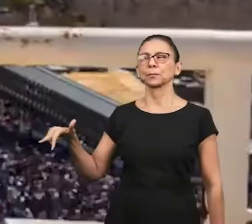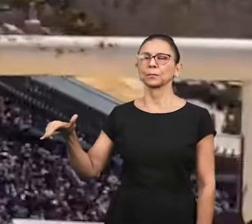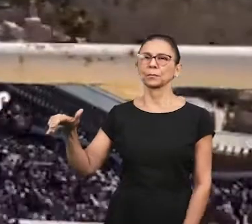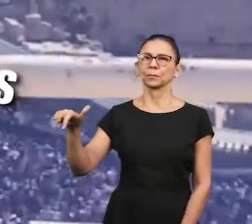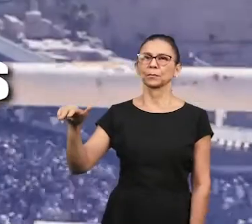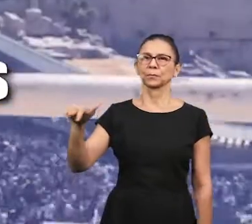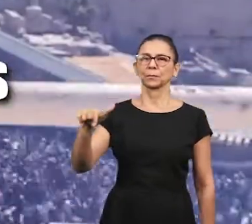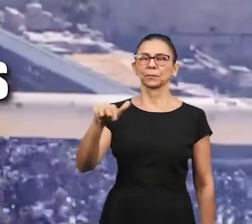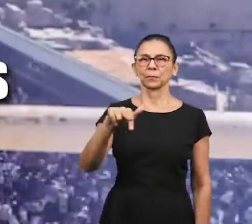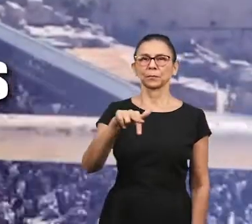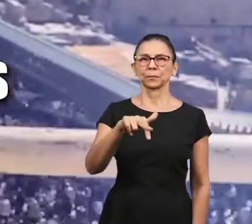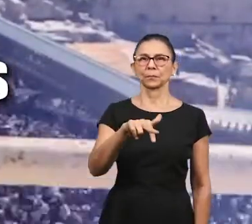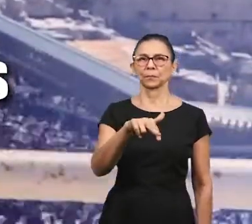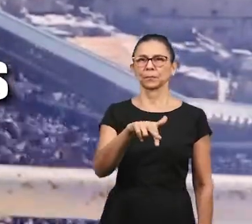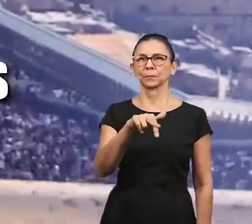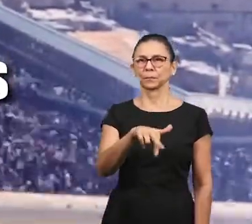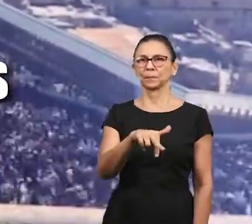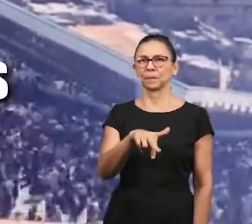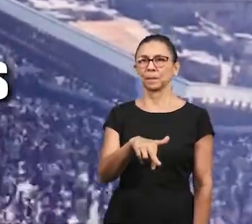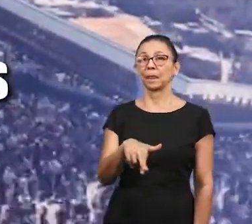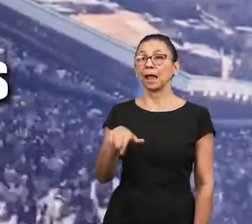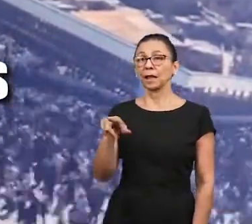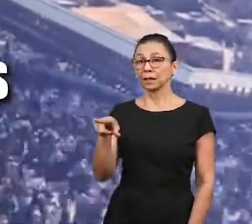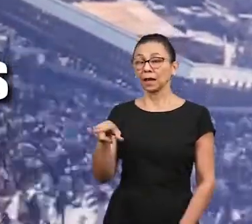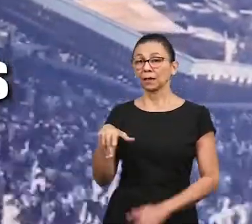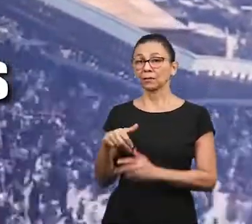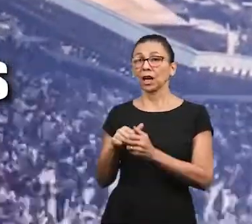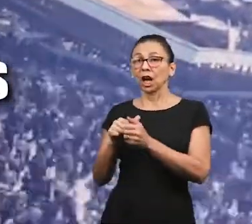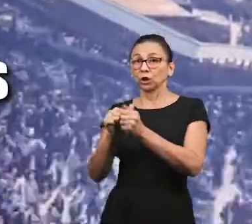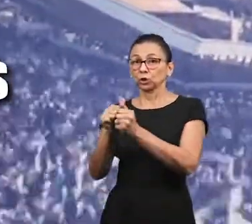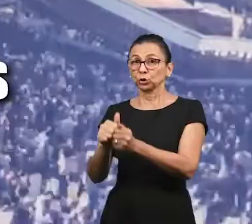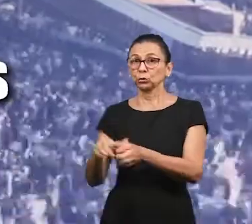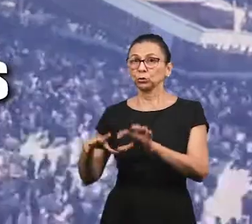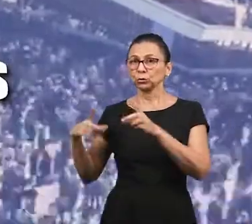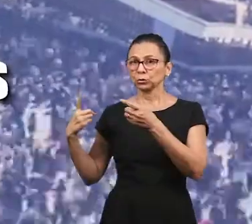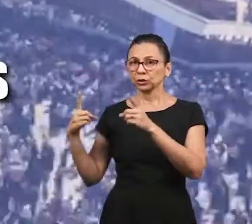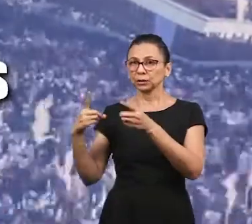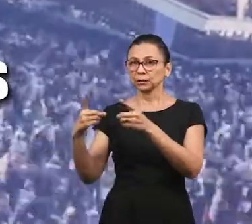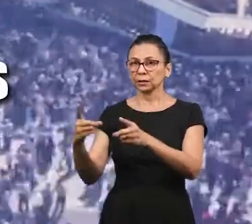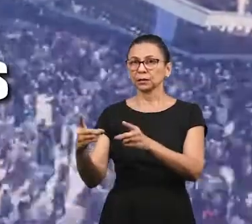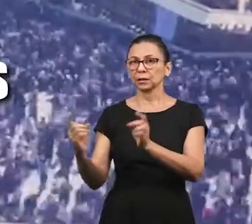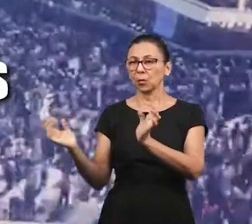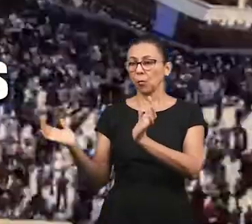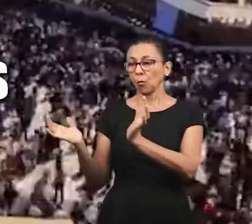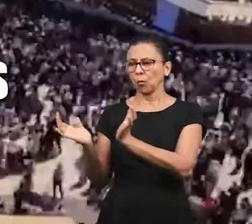С ним шли его ученики, а также фарисеи.